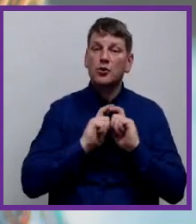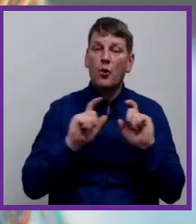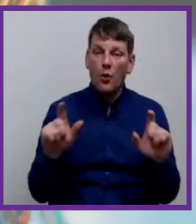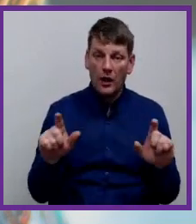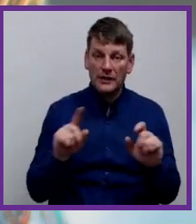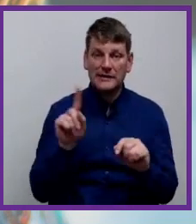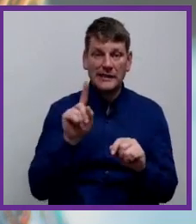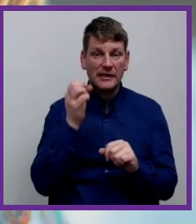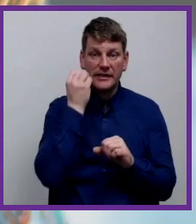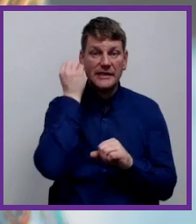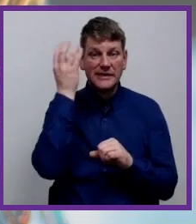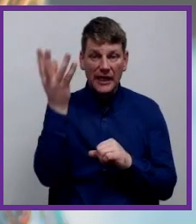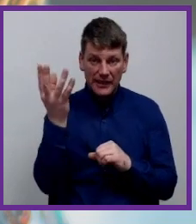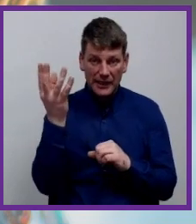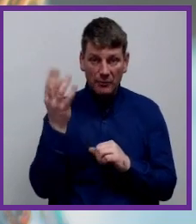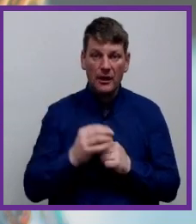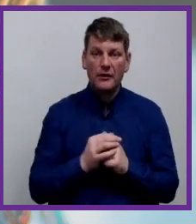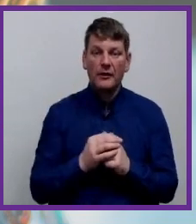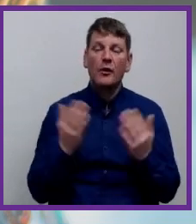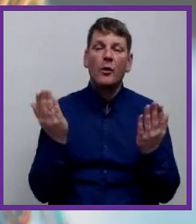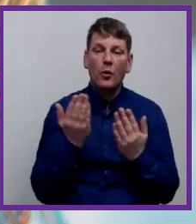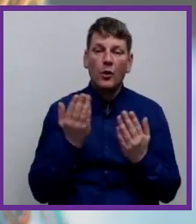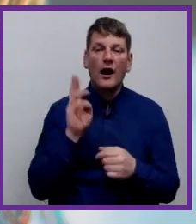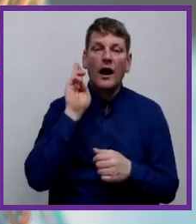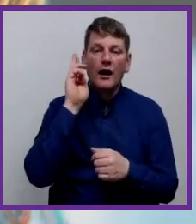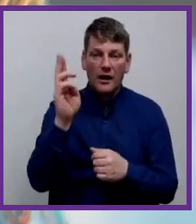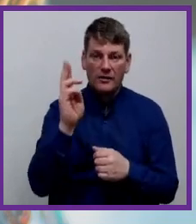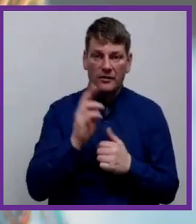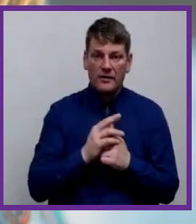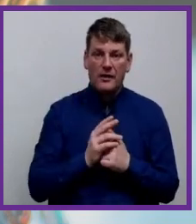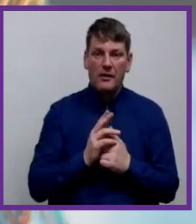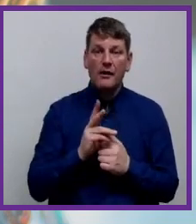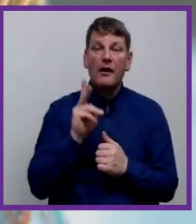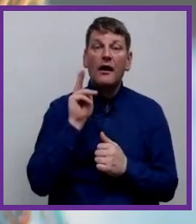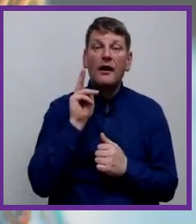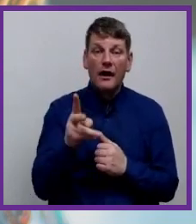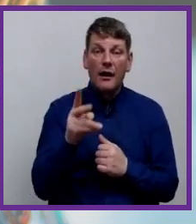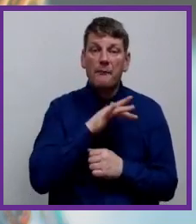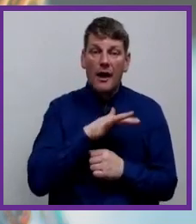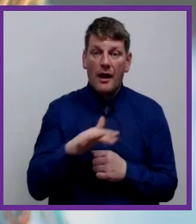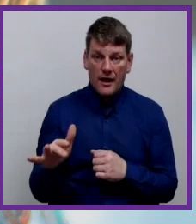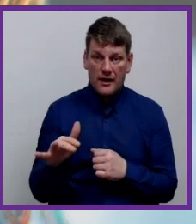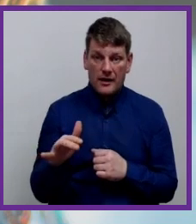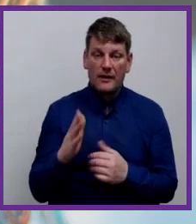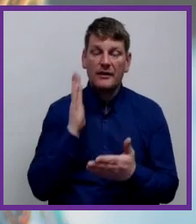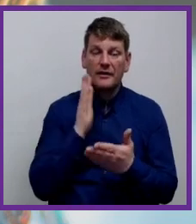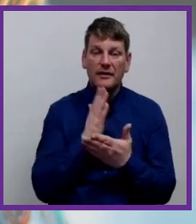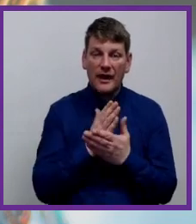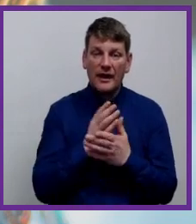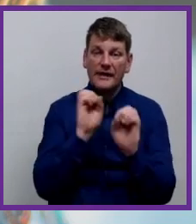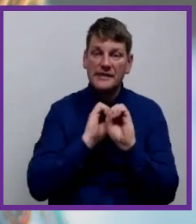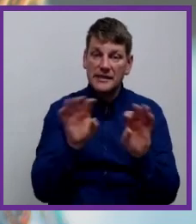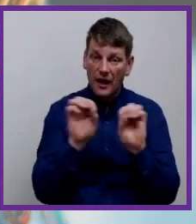ir izglītība, kura garantē, ka bērniem tiek